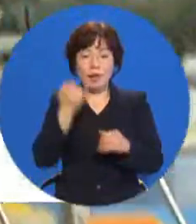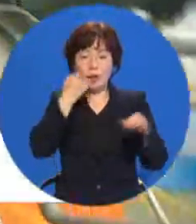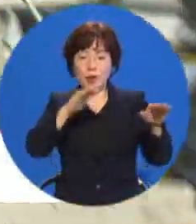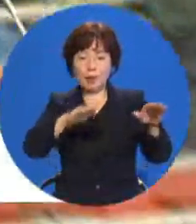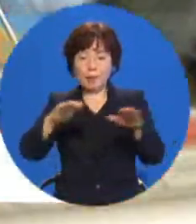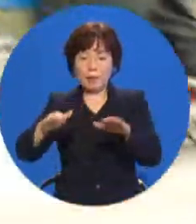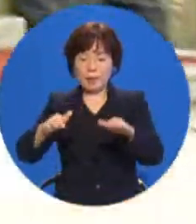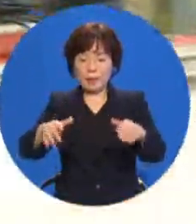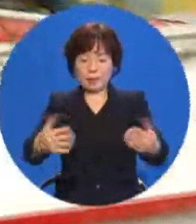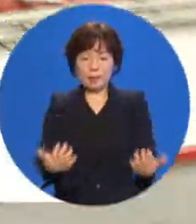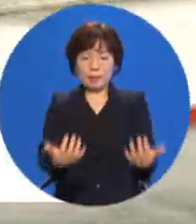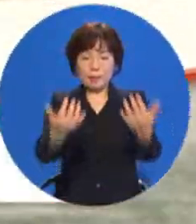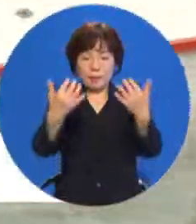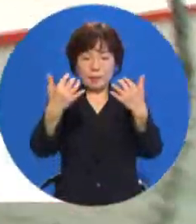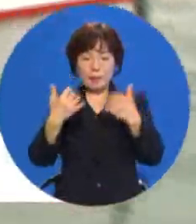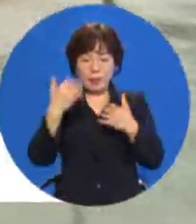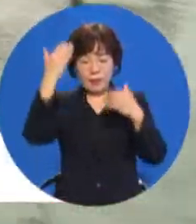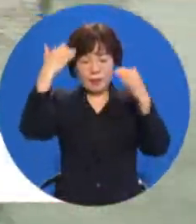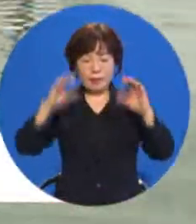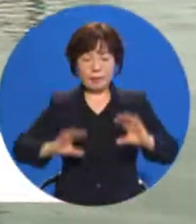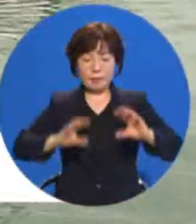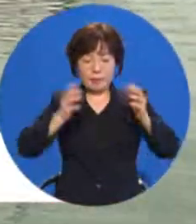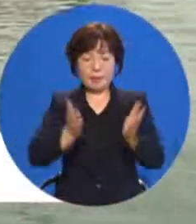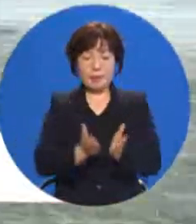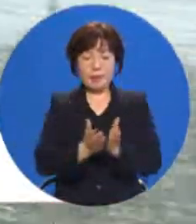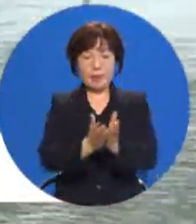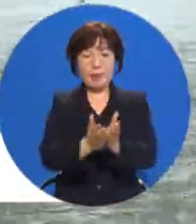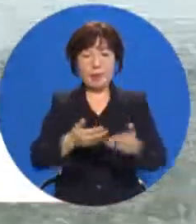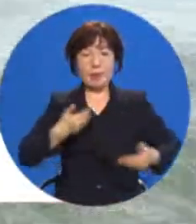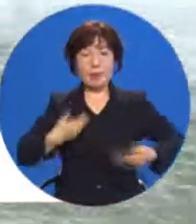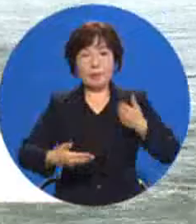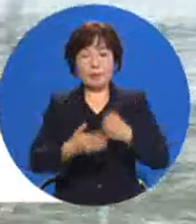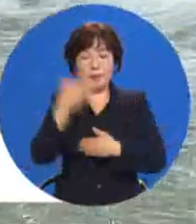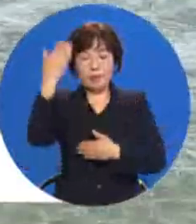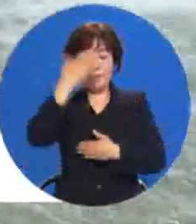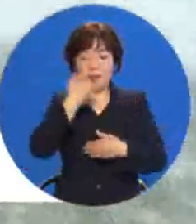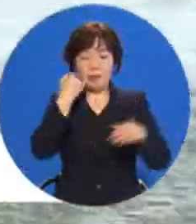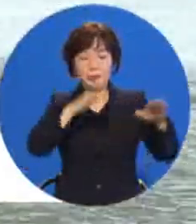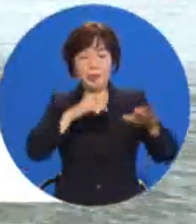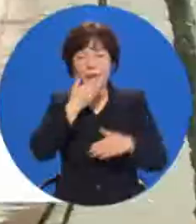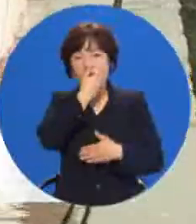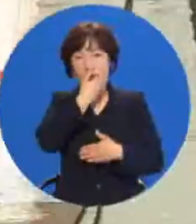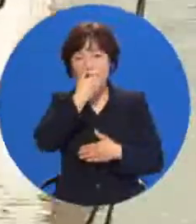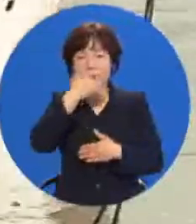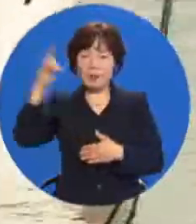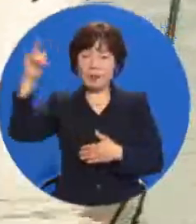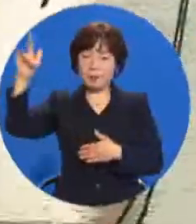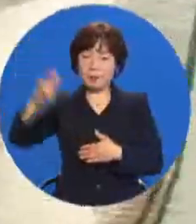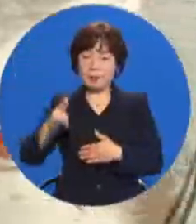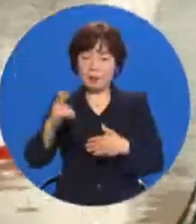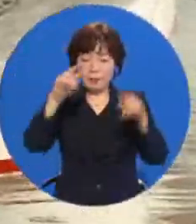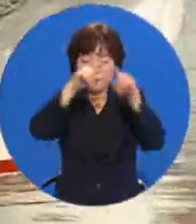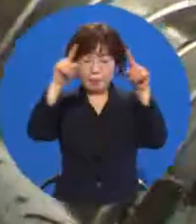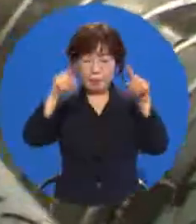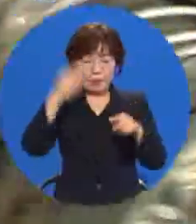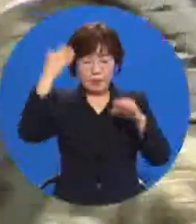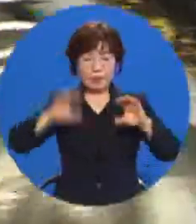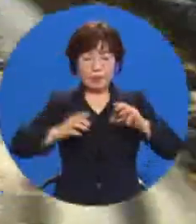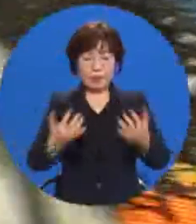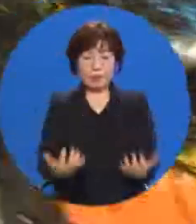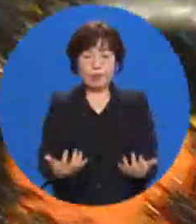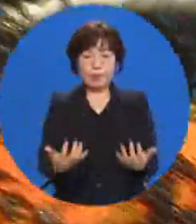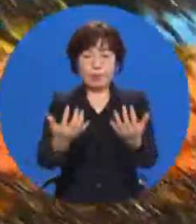바닷물이들은 만조때가 되자 김채취선들이 바빠집니다. 청정바다의 영양분과 햇볕을 잔뜩 머금고 자란 김